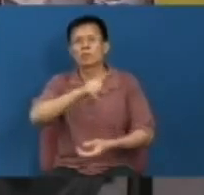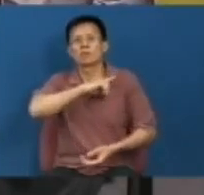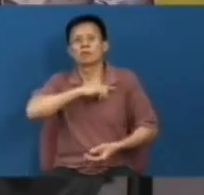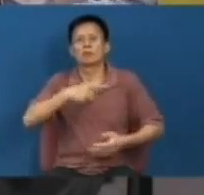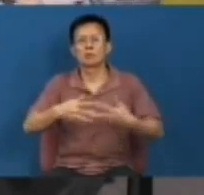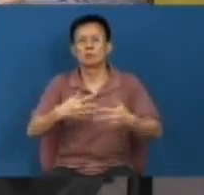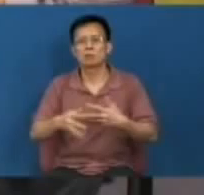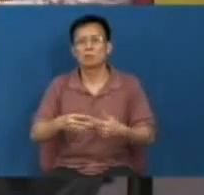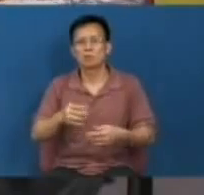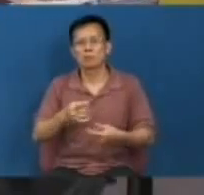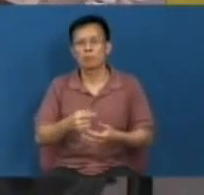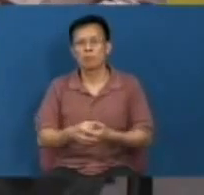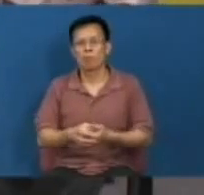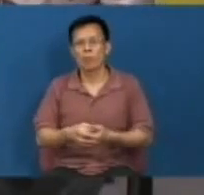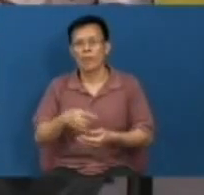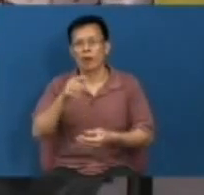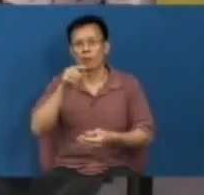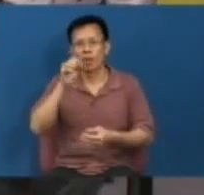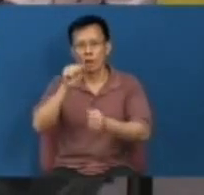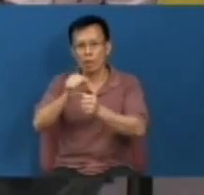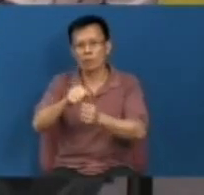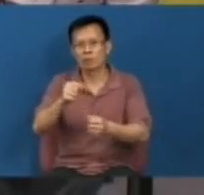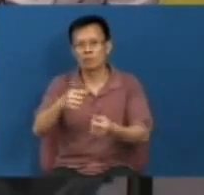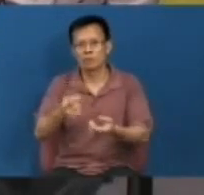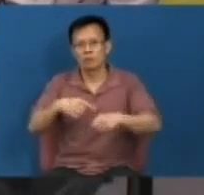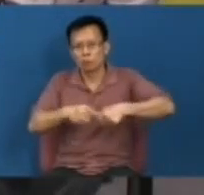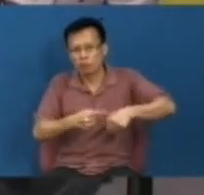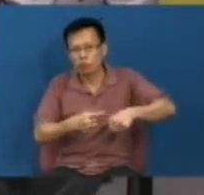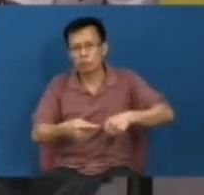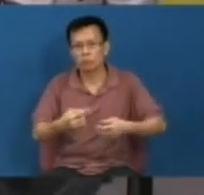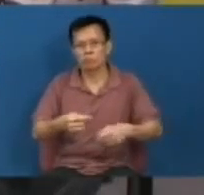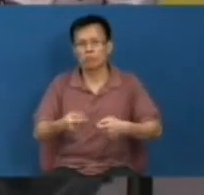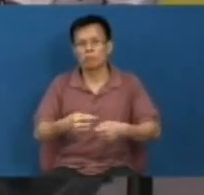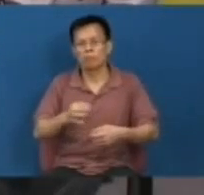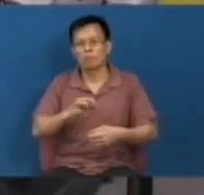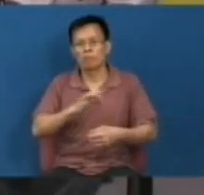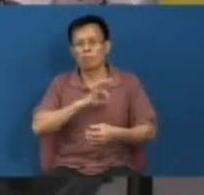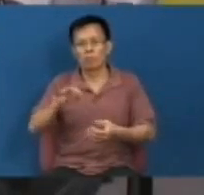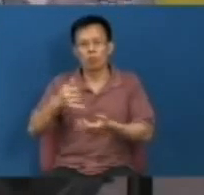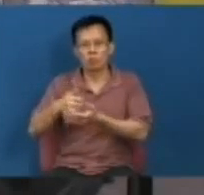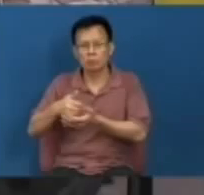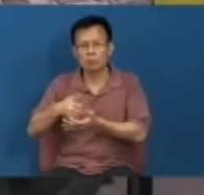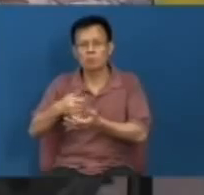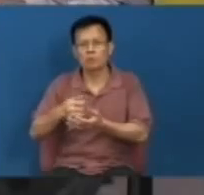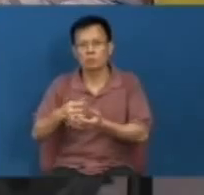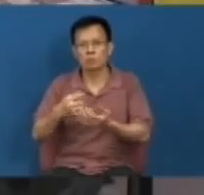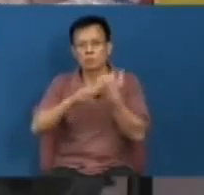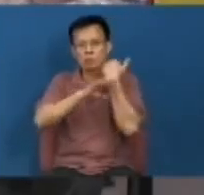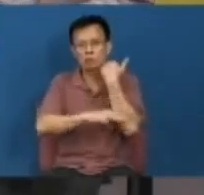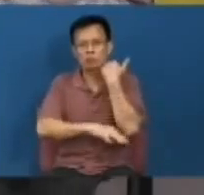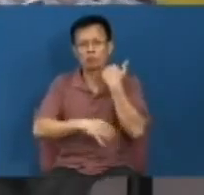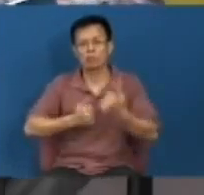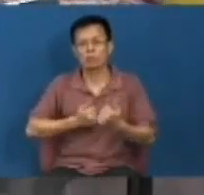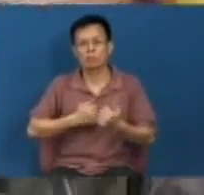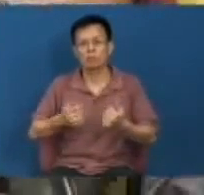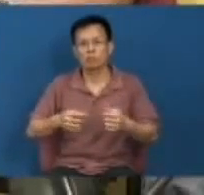冇錢，亦都唔願意同佢打官司，係咪咧？ 應該係基本上係咁樣樣嘅，係咁樣樣。 咁離譜嘅。 係啊。 我生你情況係